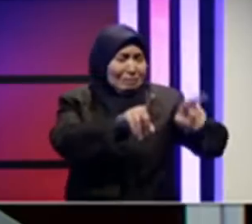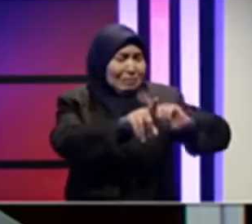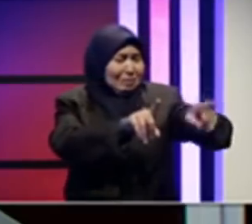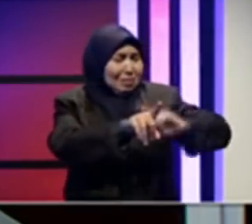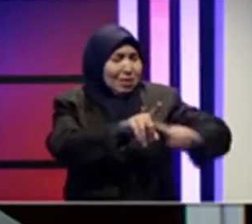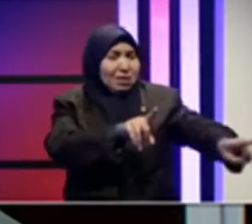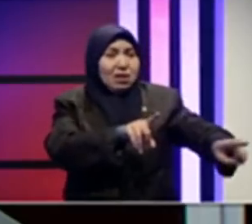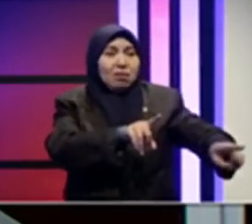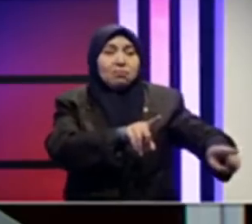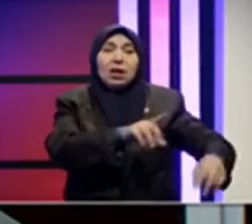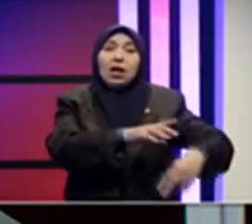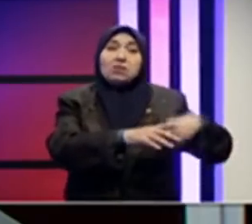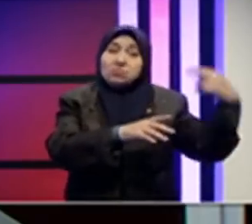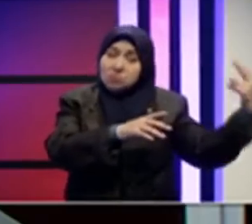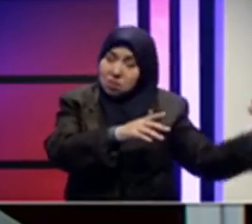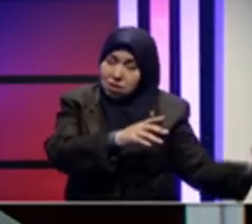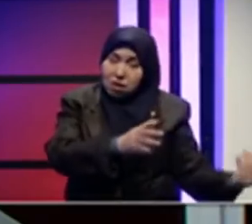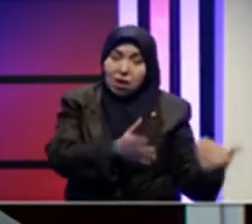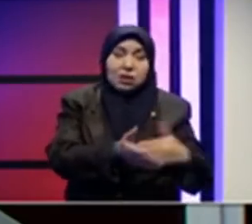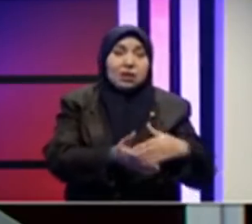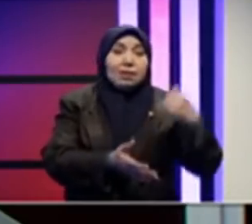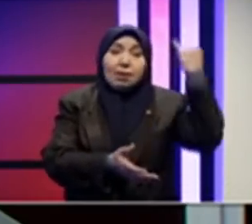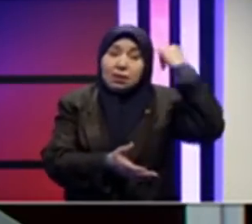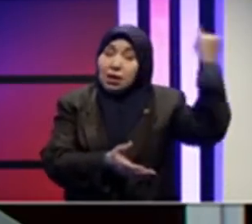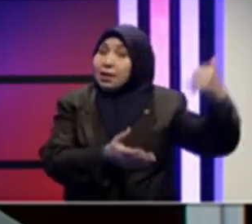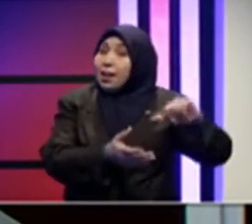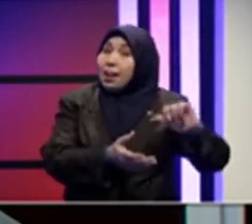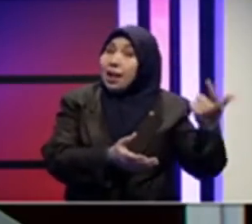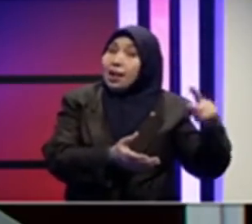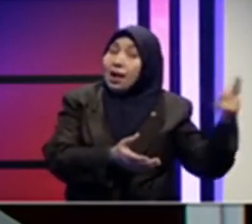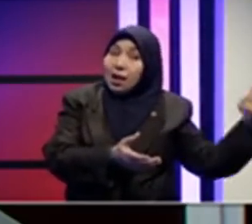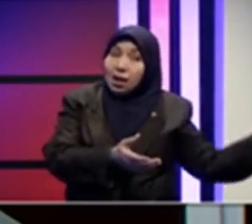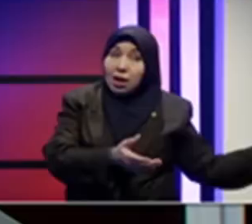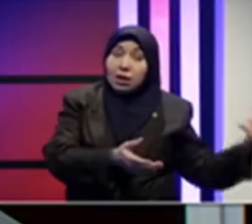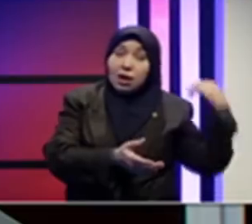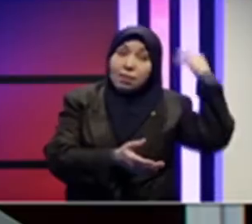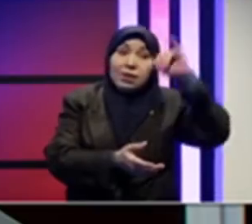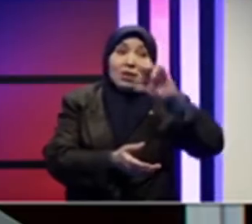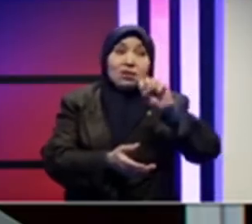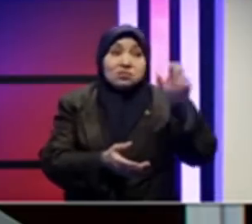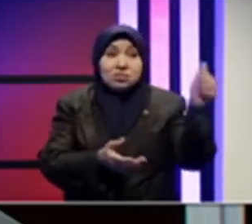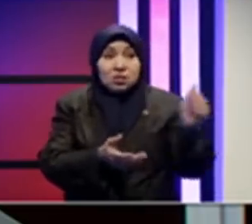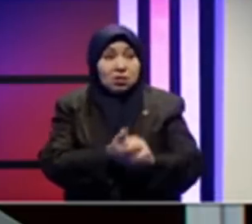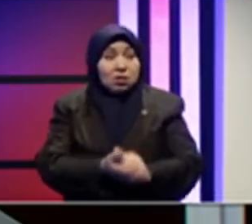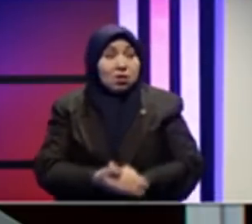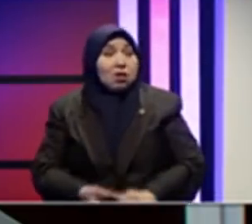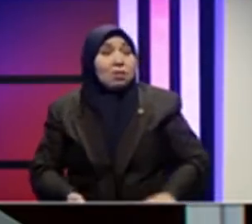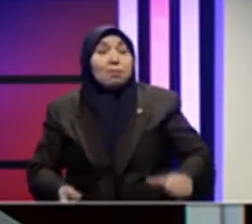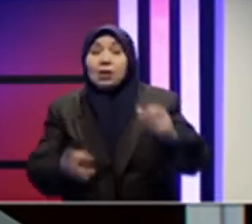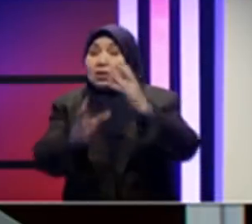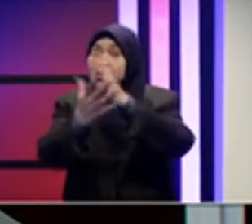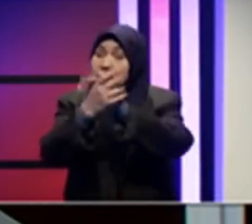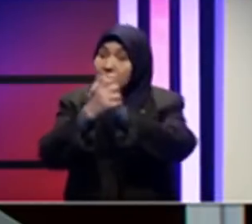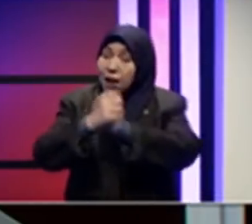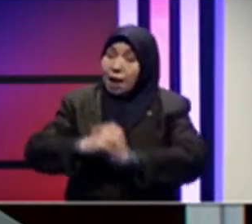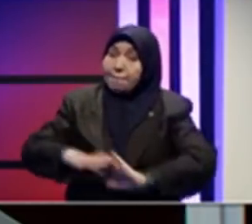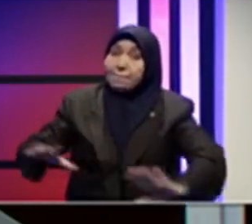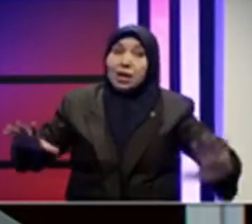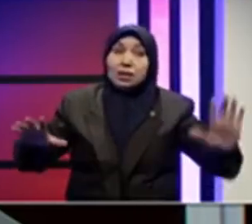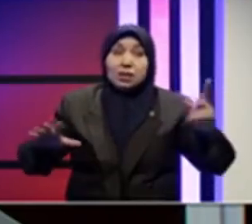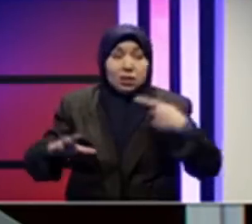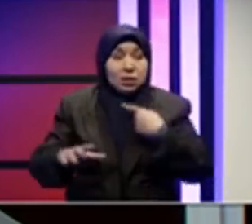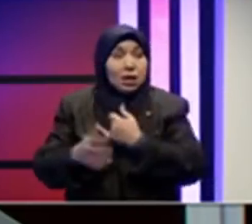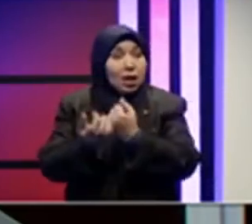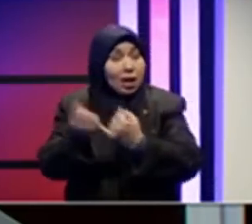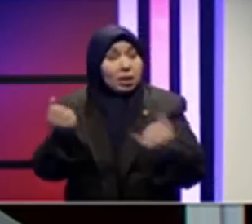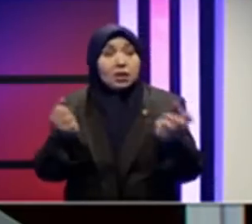ini, mereka menghasilkan lagi pendapat-pendapat lain. Contohnya, Nabi Isa sebagai savior, sebagai penyelamat, maksudnya kita ni